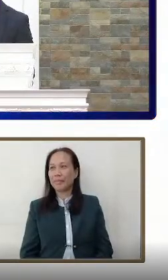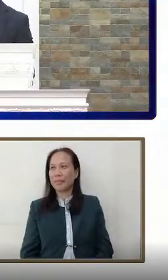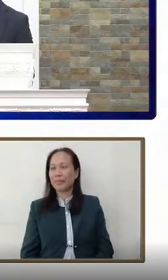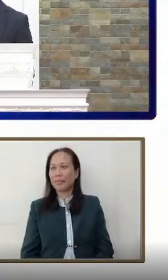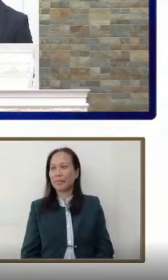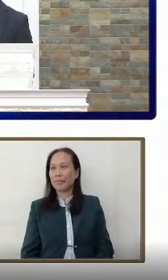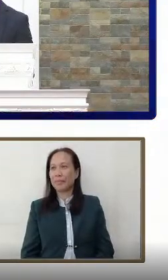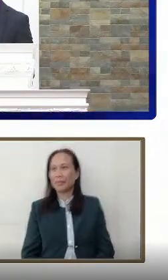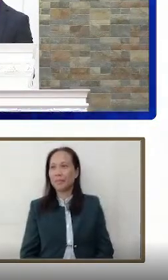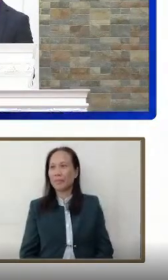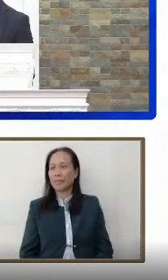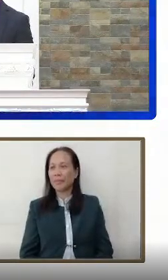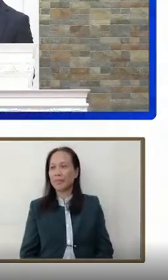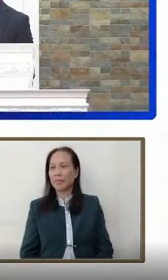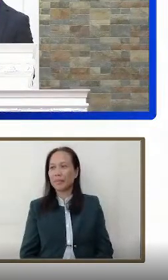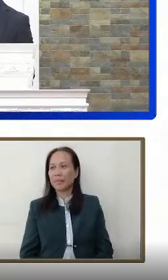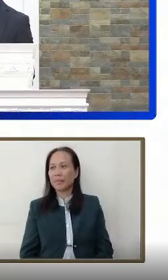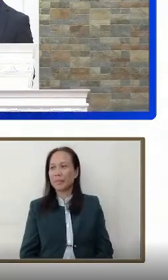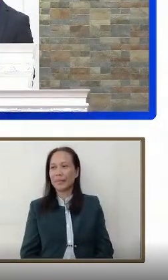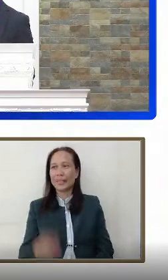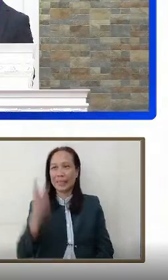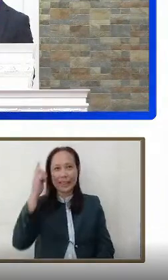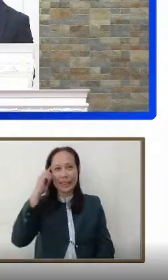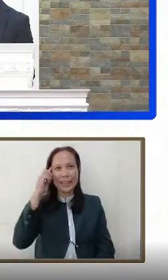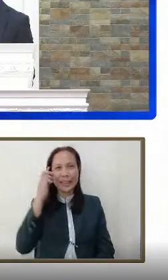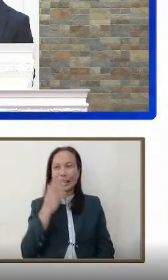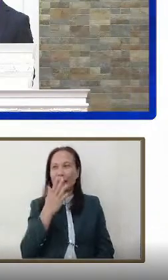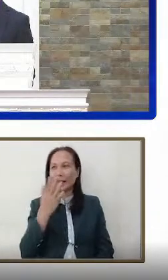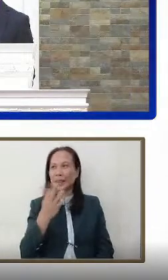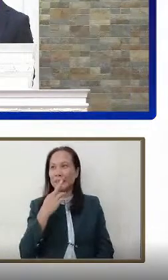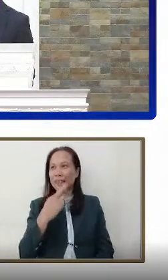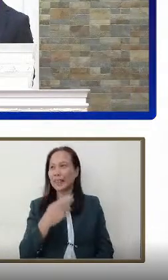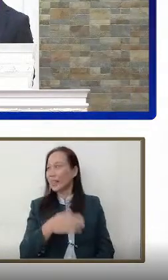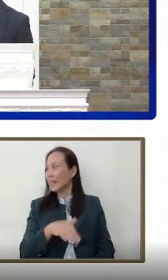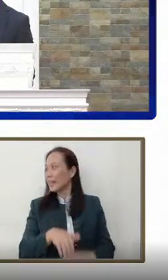Magandang gabi, sir. Kala ko nasa luneta kayo